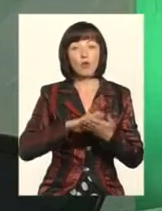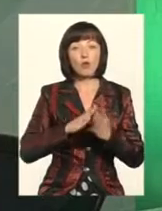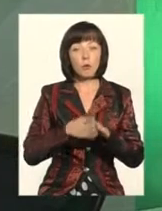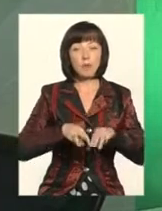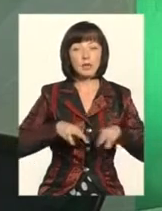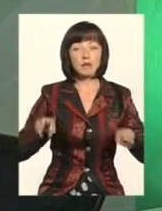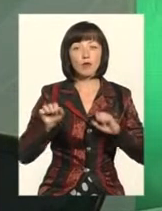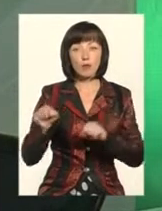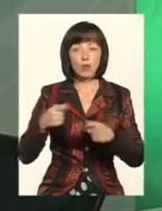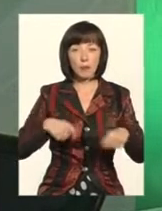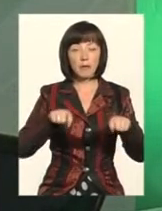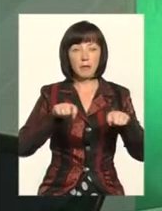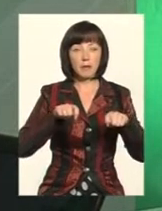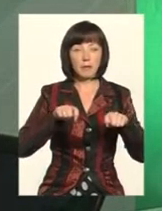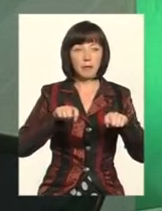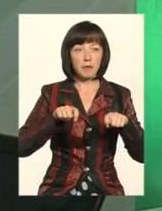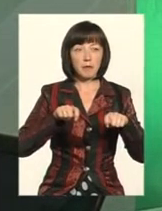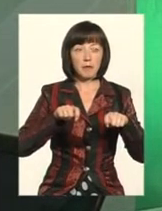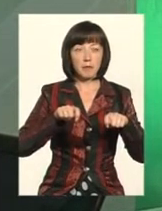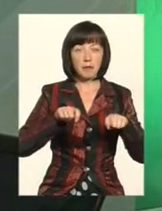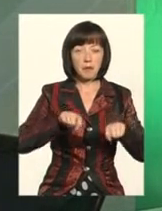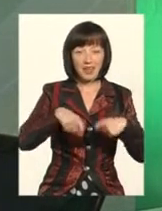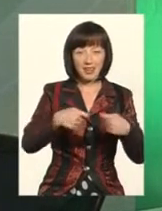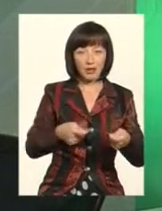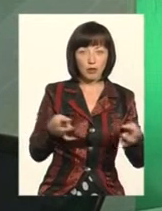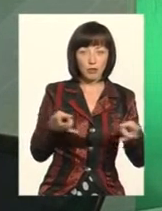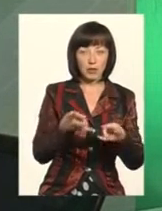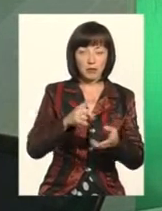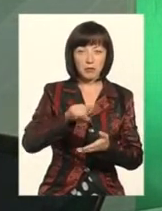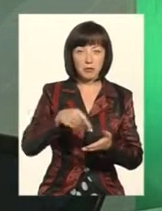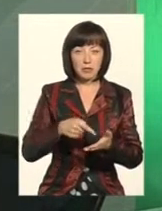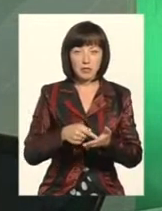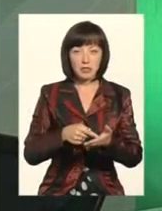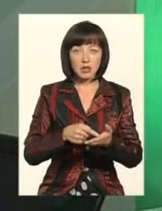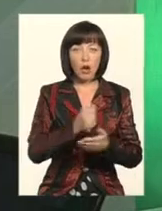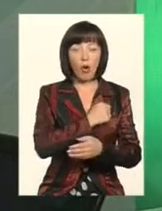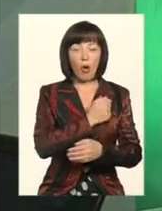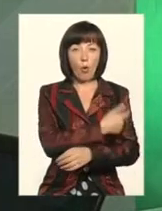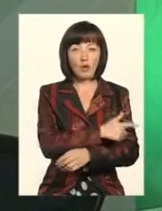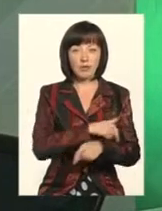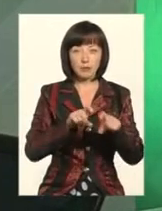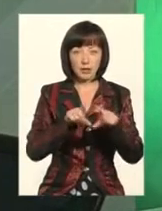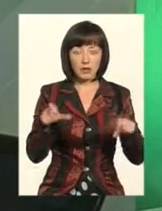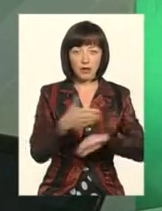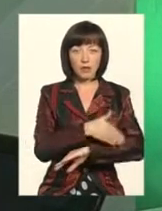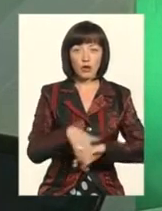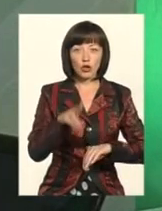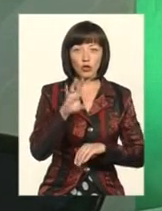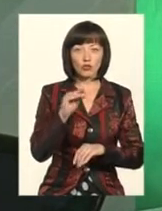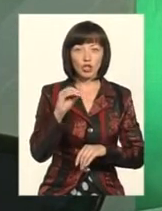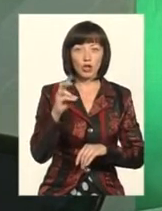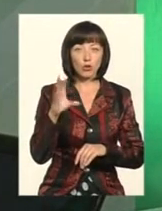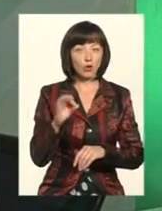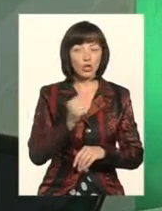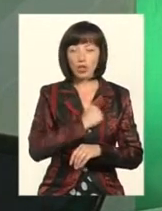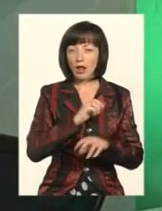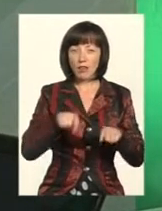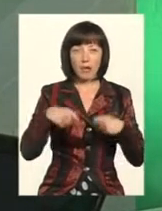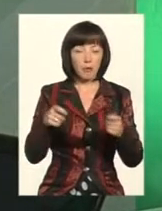Міністерство оборони передало для міста, потреб міста, госпіталь, який знаходиться на вулиці Довженко, на жаль, його не